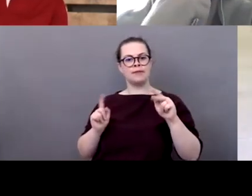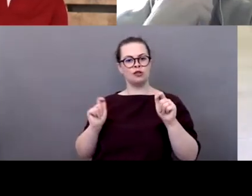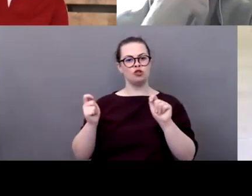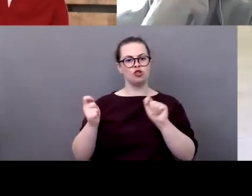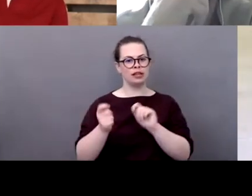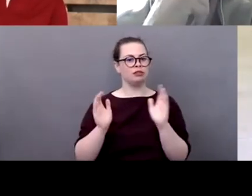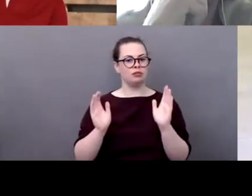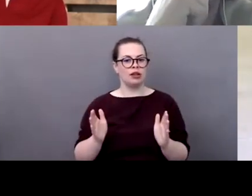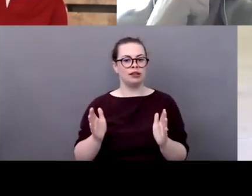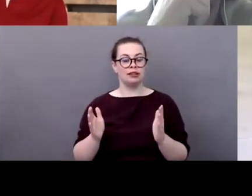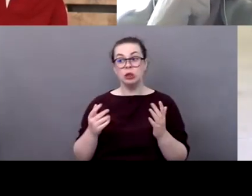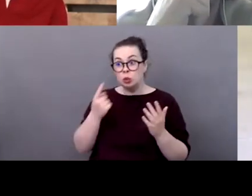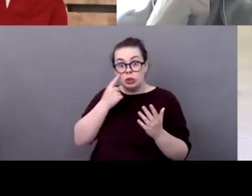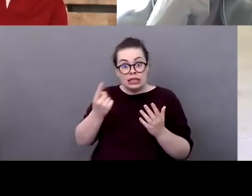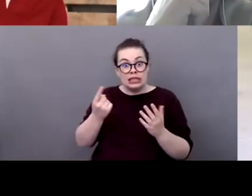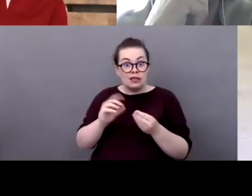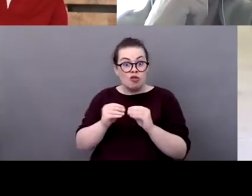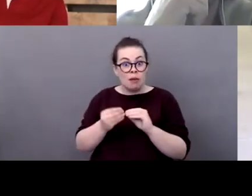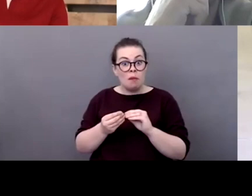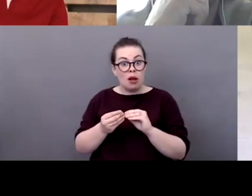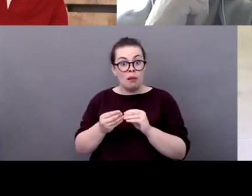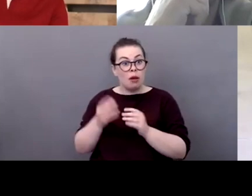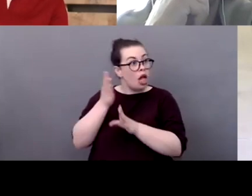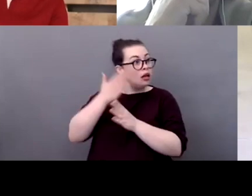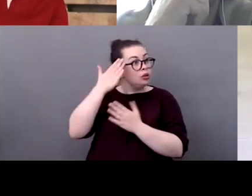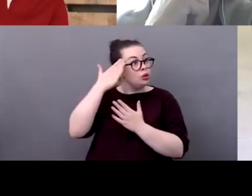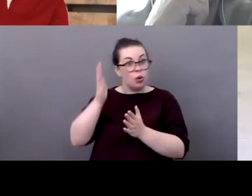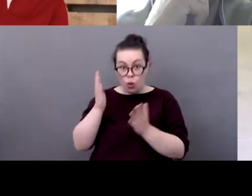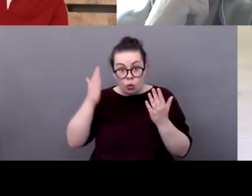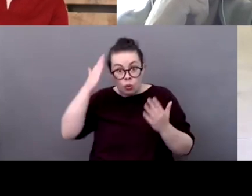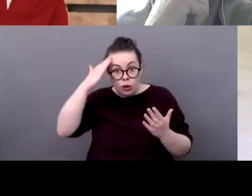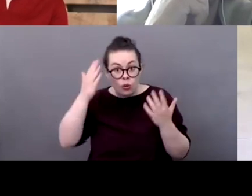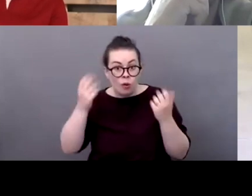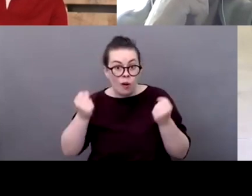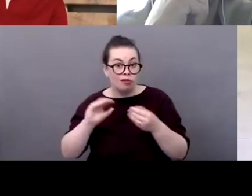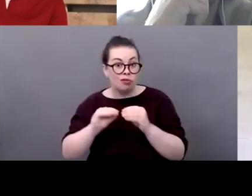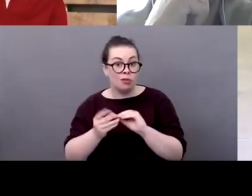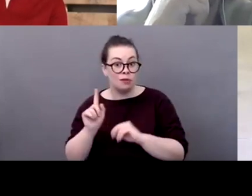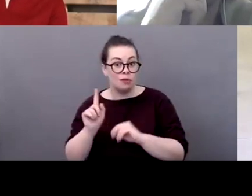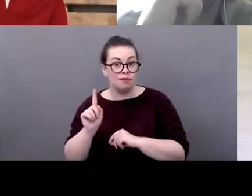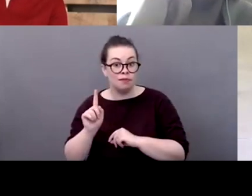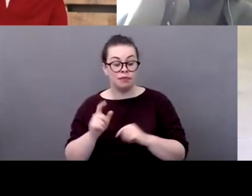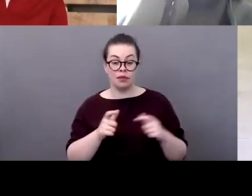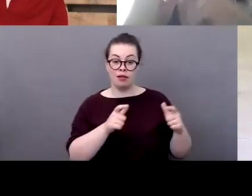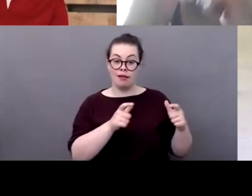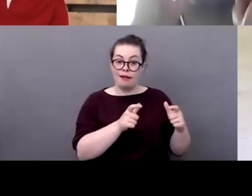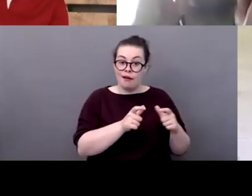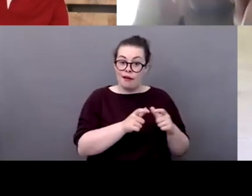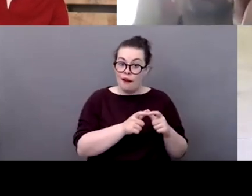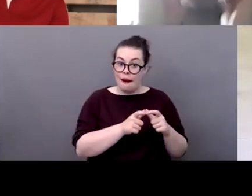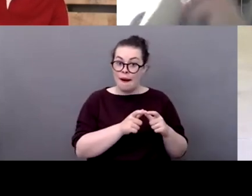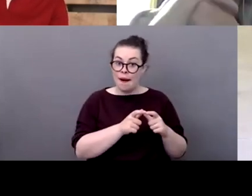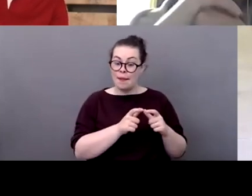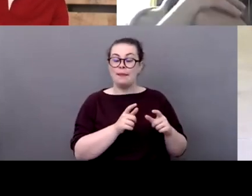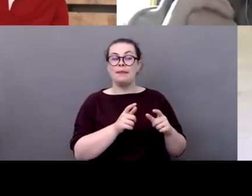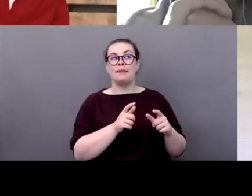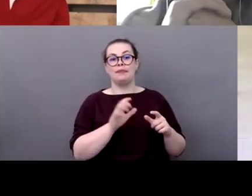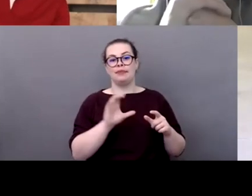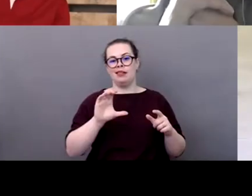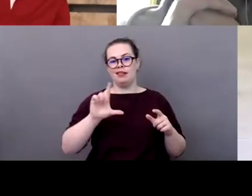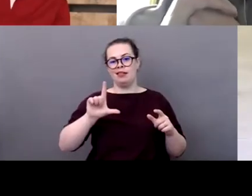veut véhiculer, peut-être que ça n'a pas été le premier souci jusqu'à présent, mais que ça va sûrement commencer à